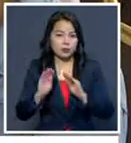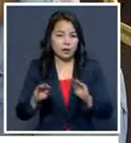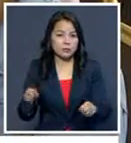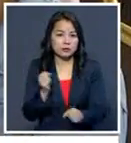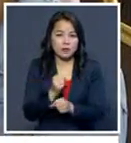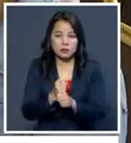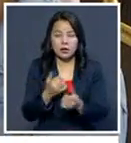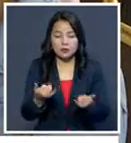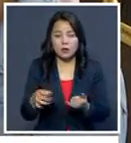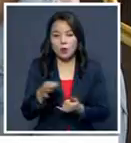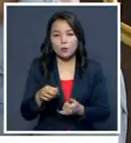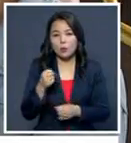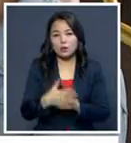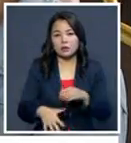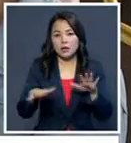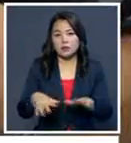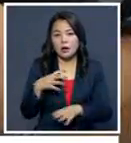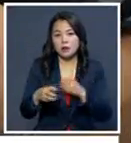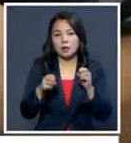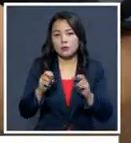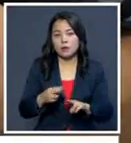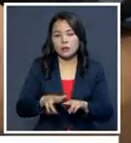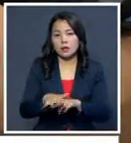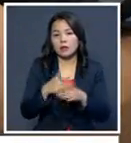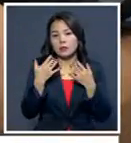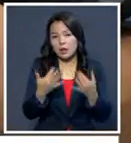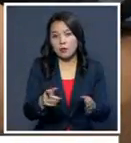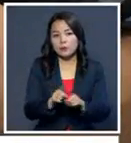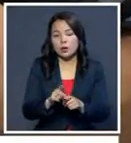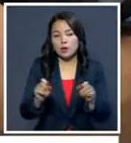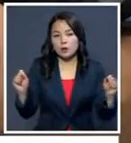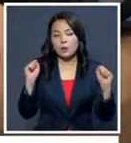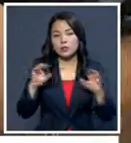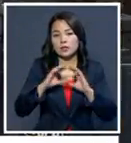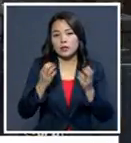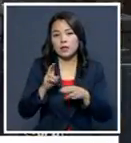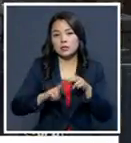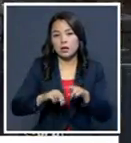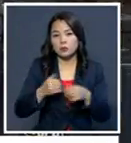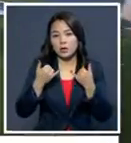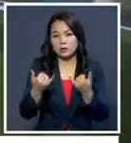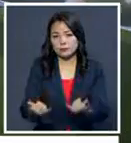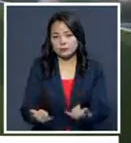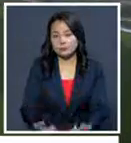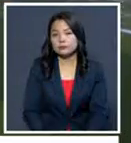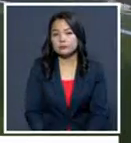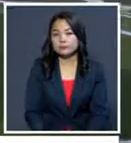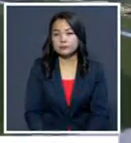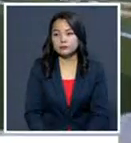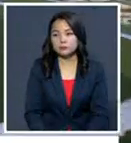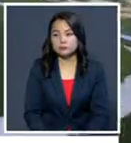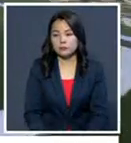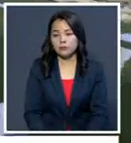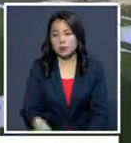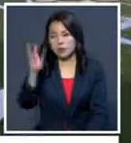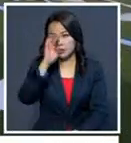берілуде. Қазір облыс орталығында халықаралық талаптарға сай бірнеше спорт нысандары салынуда. Өңірімізде 5